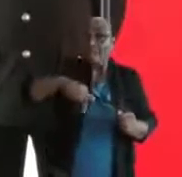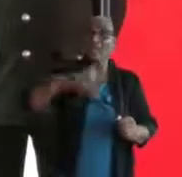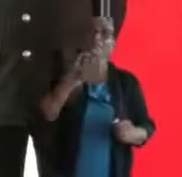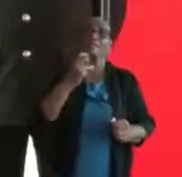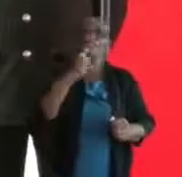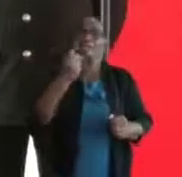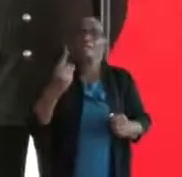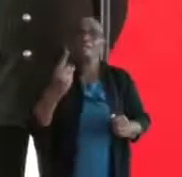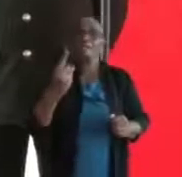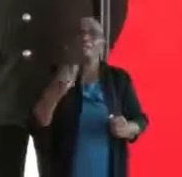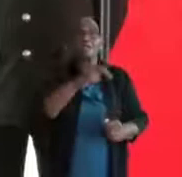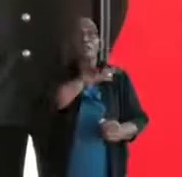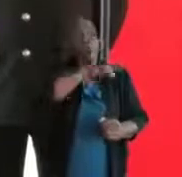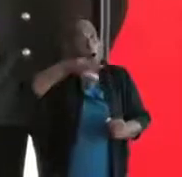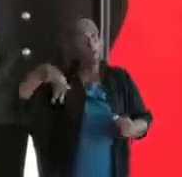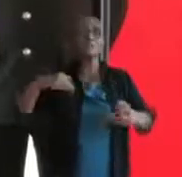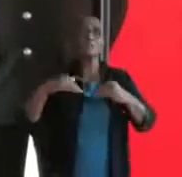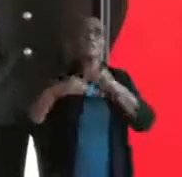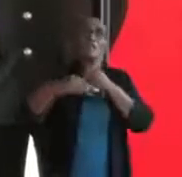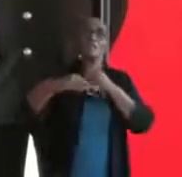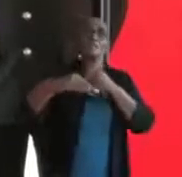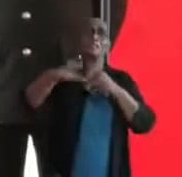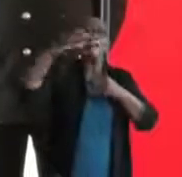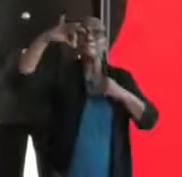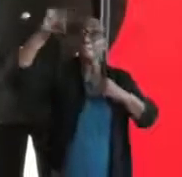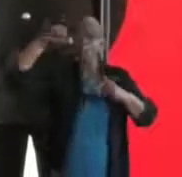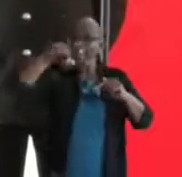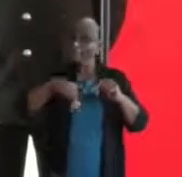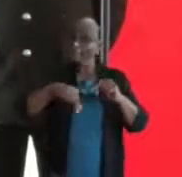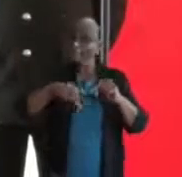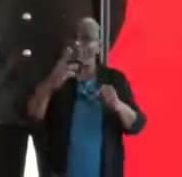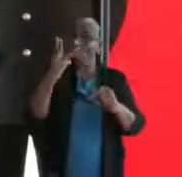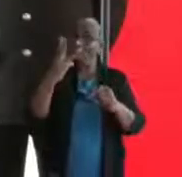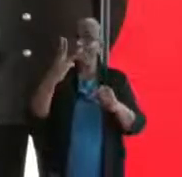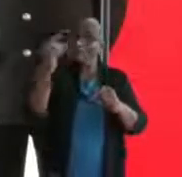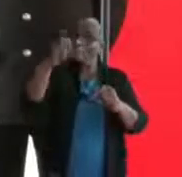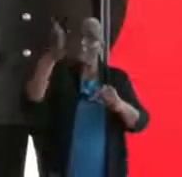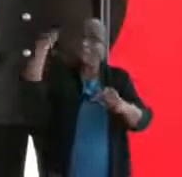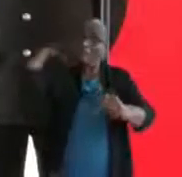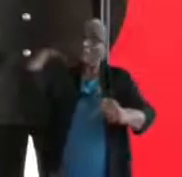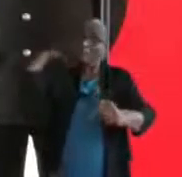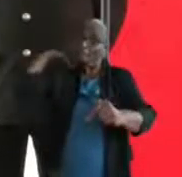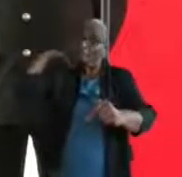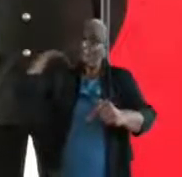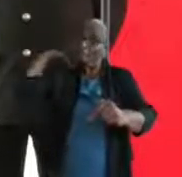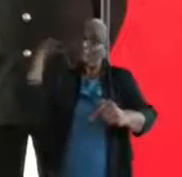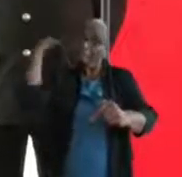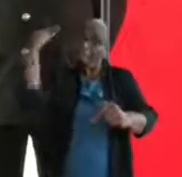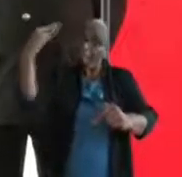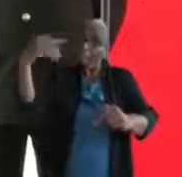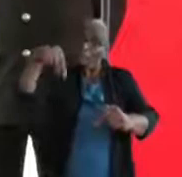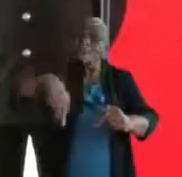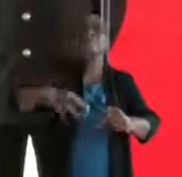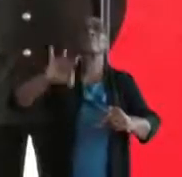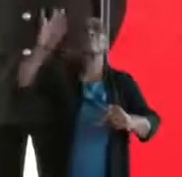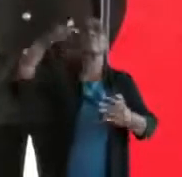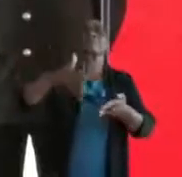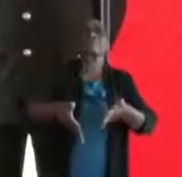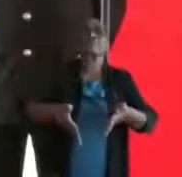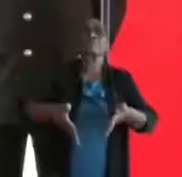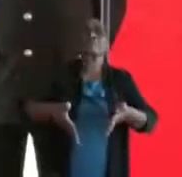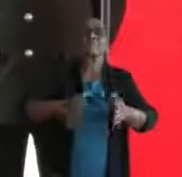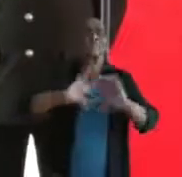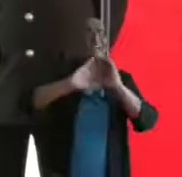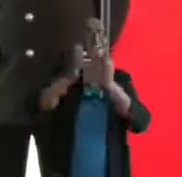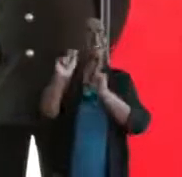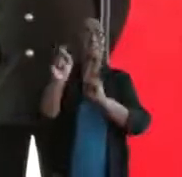dat ons land beter voor staat dan drie maanden geleden ja meneer de voorzitter ondanks alle